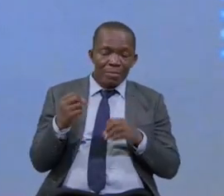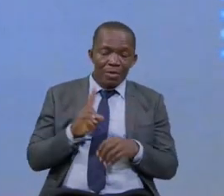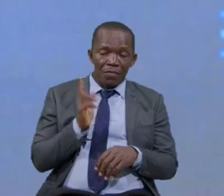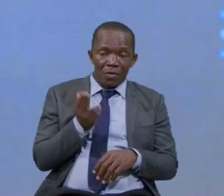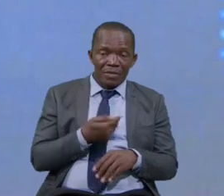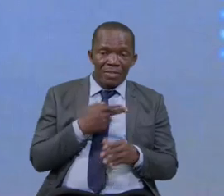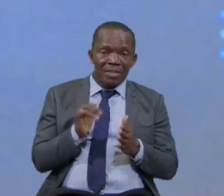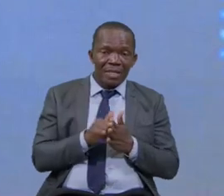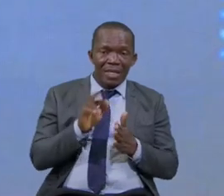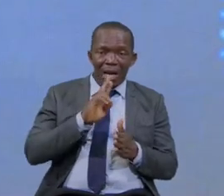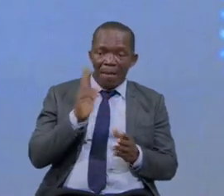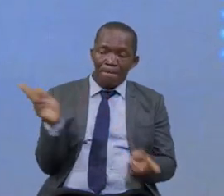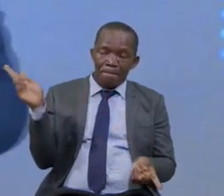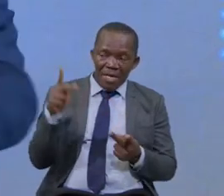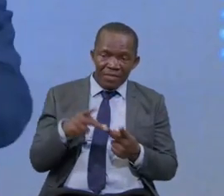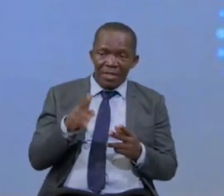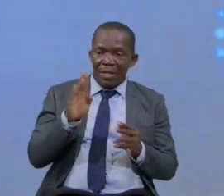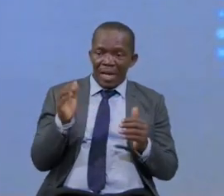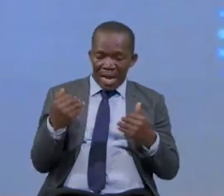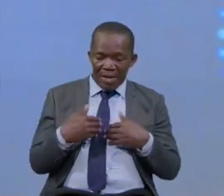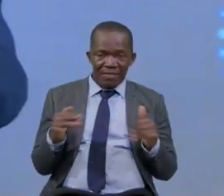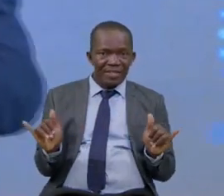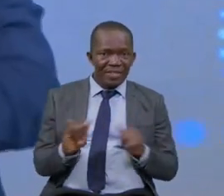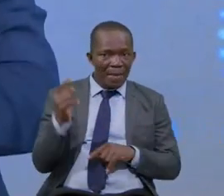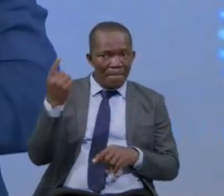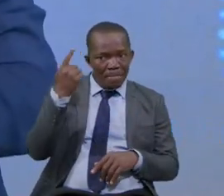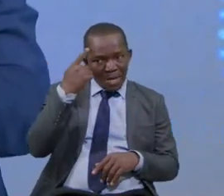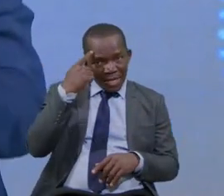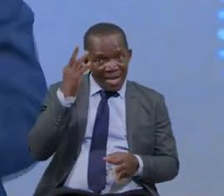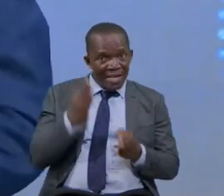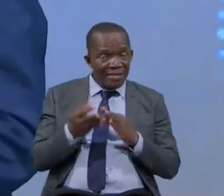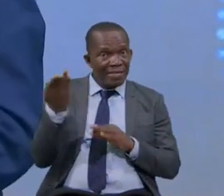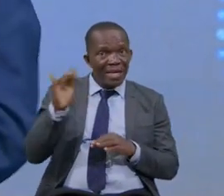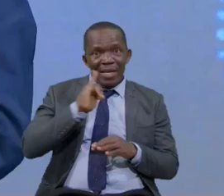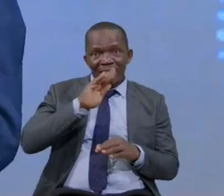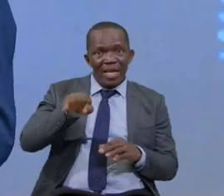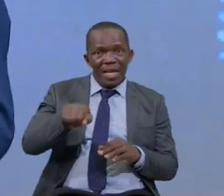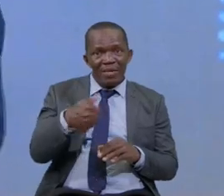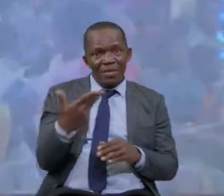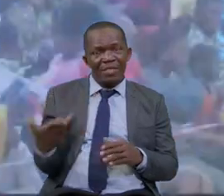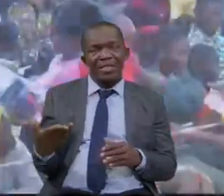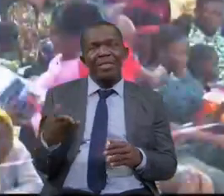autre avis, Dieu vous éclairera aussi là-dessus.